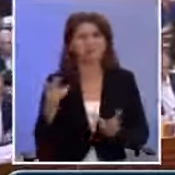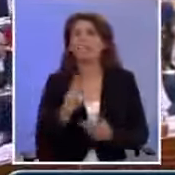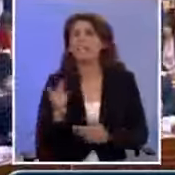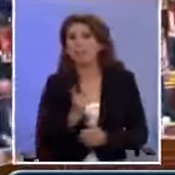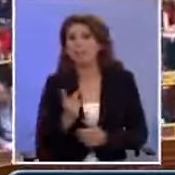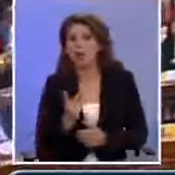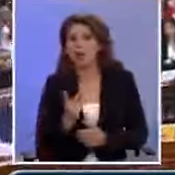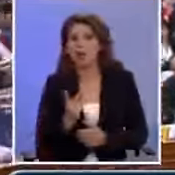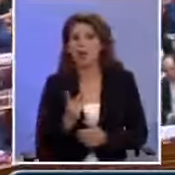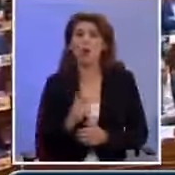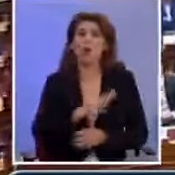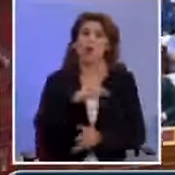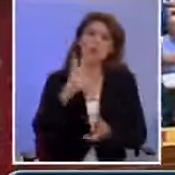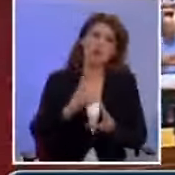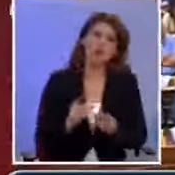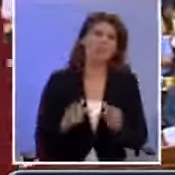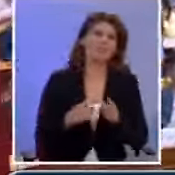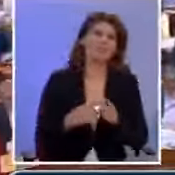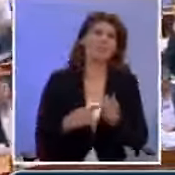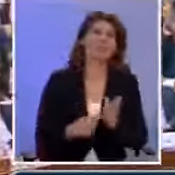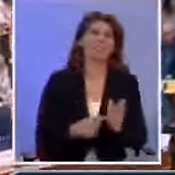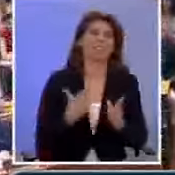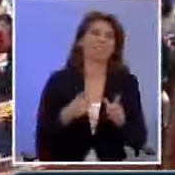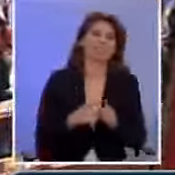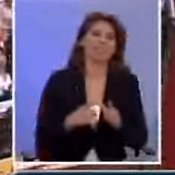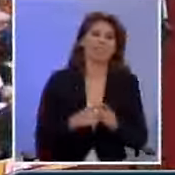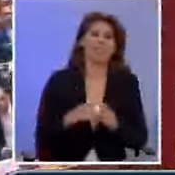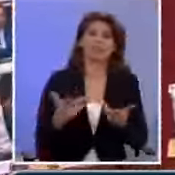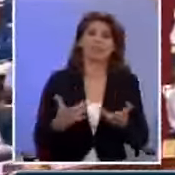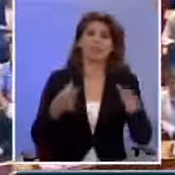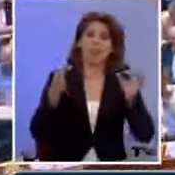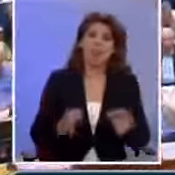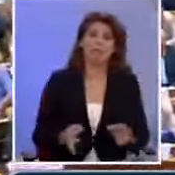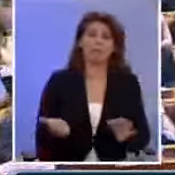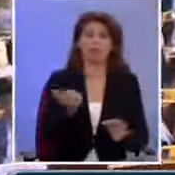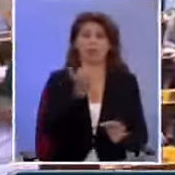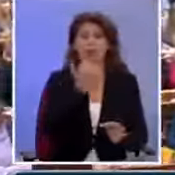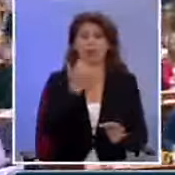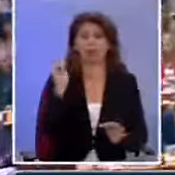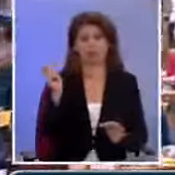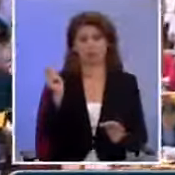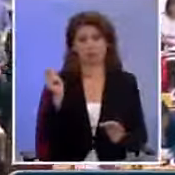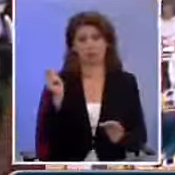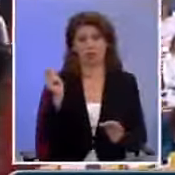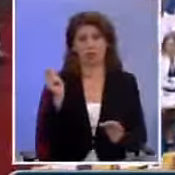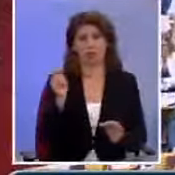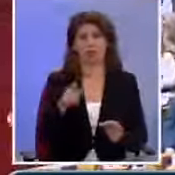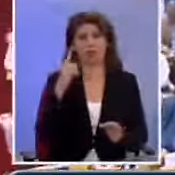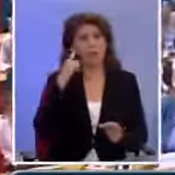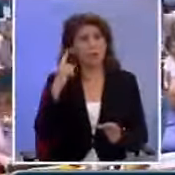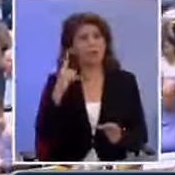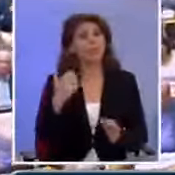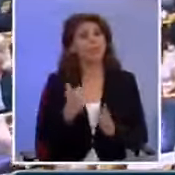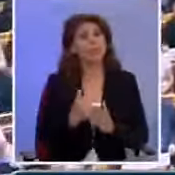Όλα τα παραπάνω όμως είναι ενδεικτικά για το ότι είναι απολύτως λανθασμένες πολιτικά οι απόψεις